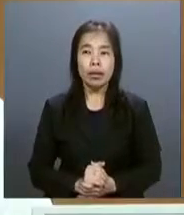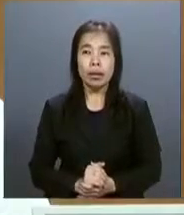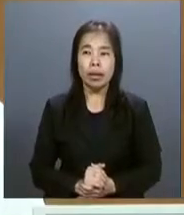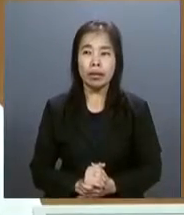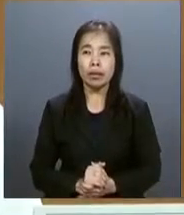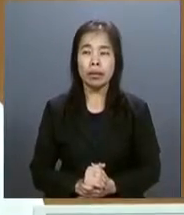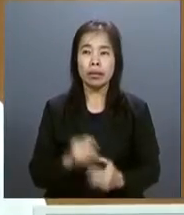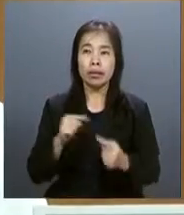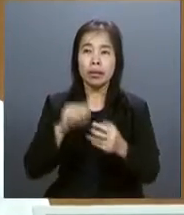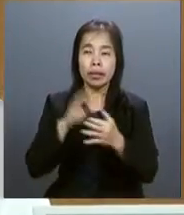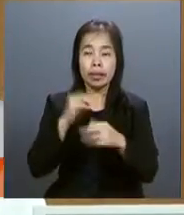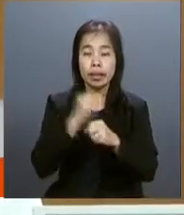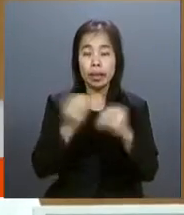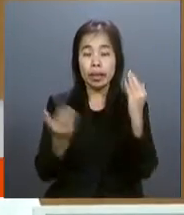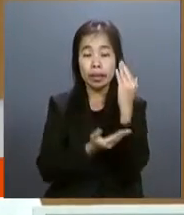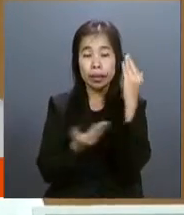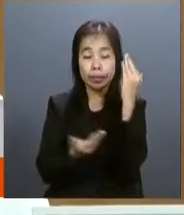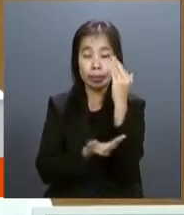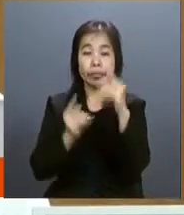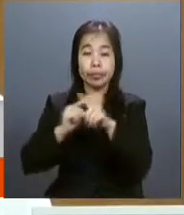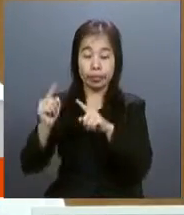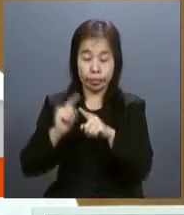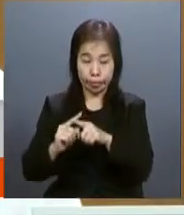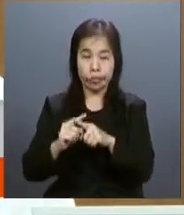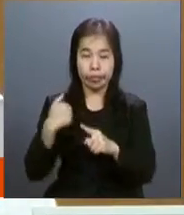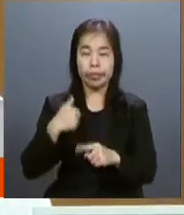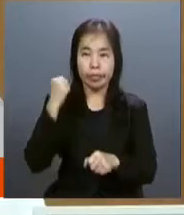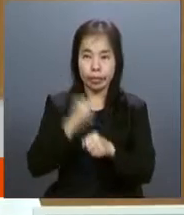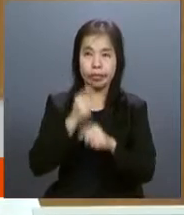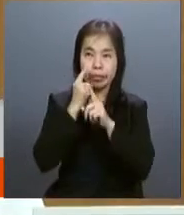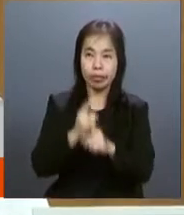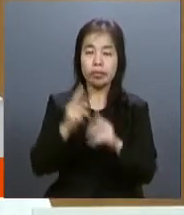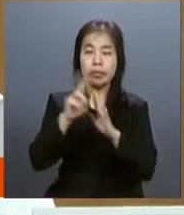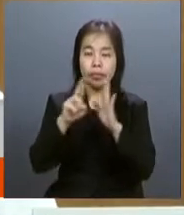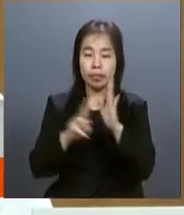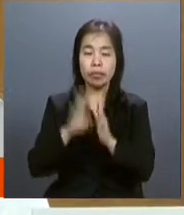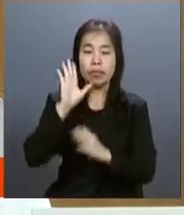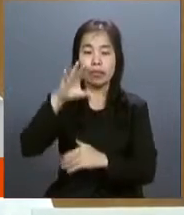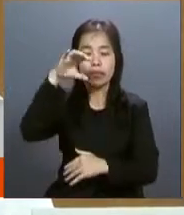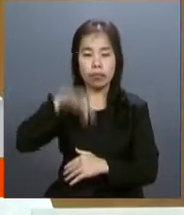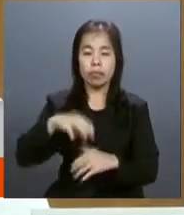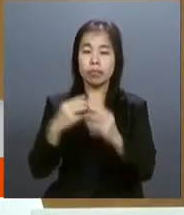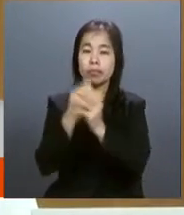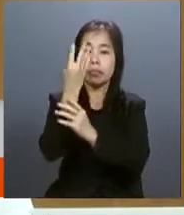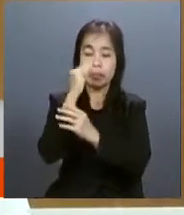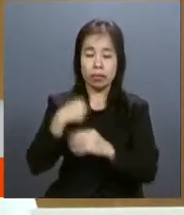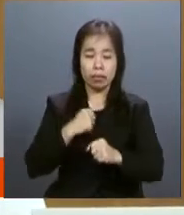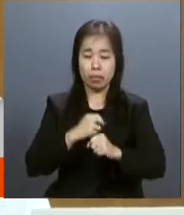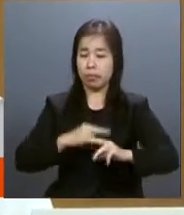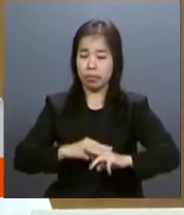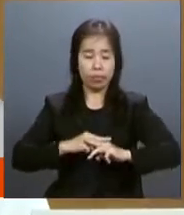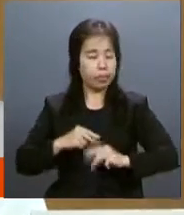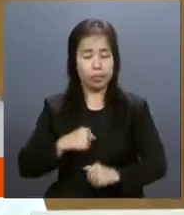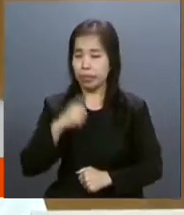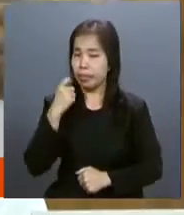ของการตัดต้นไม้อะไรต่างๆทุกอย่างเนี่ยนะครับเราต้องทำตามระเบียบของกรมป่าไม้นะครับเราไม่สามารถจะเอาไม้ออก